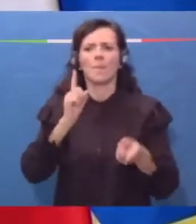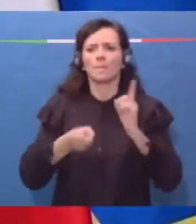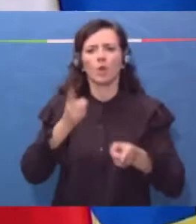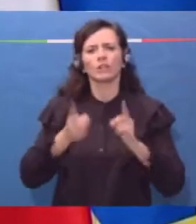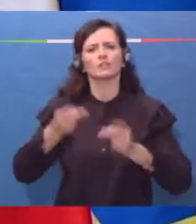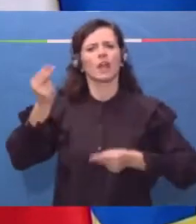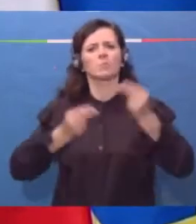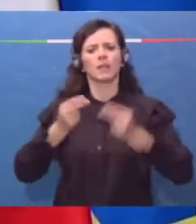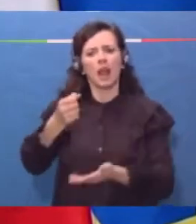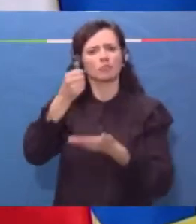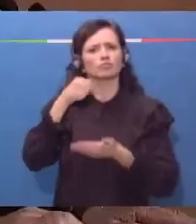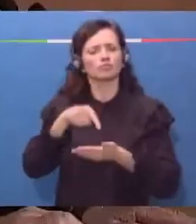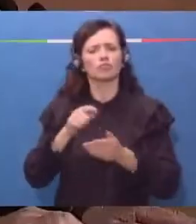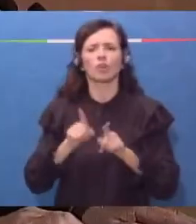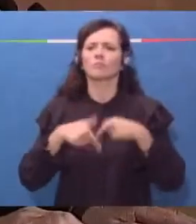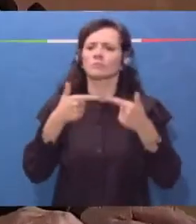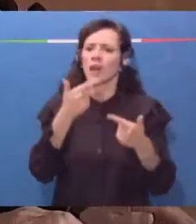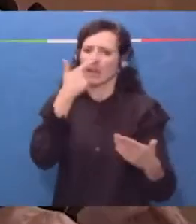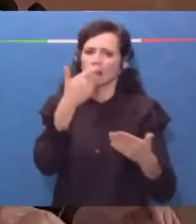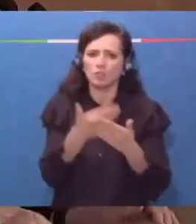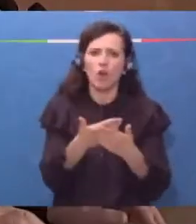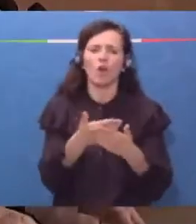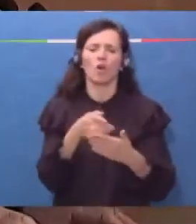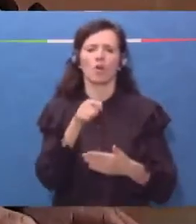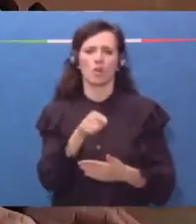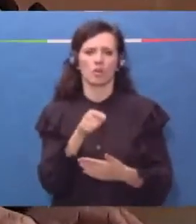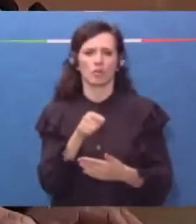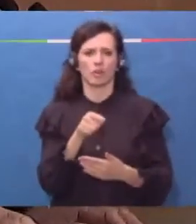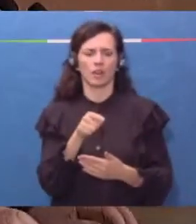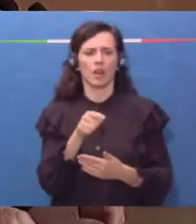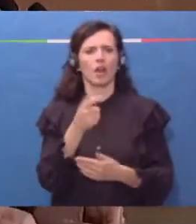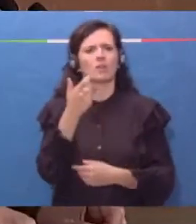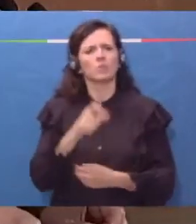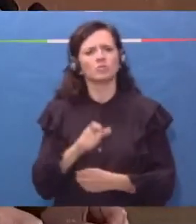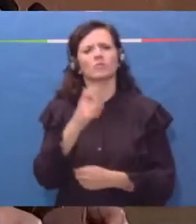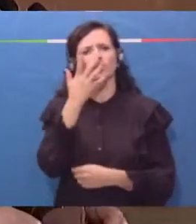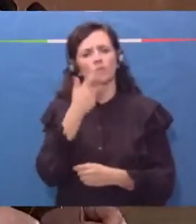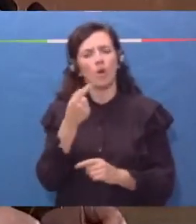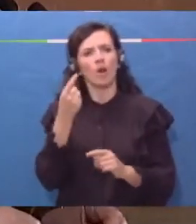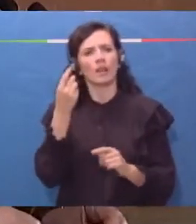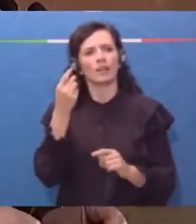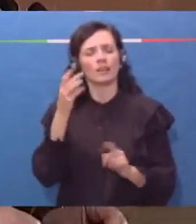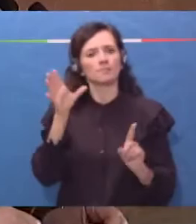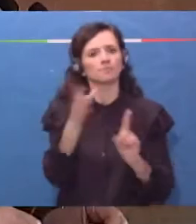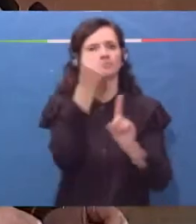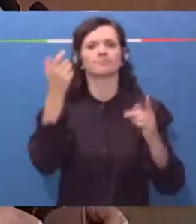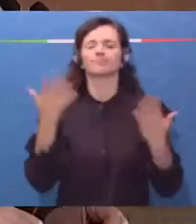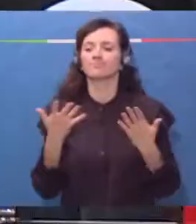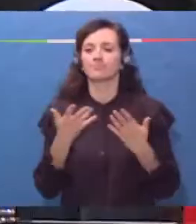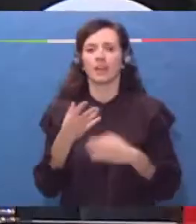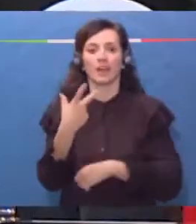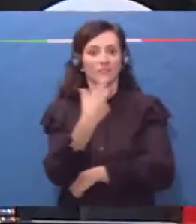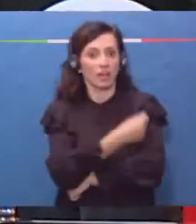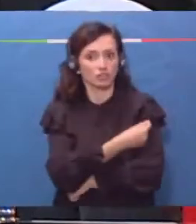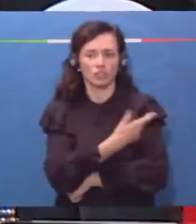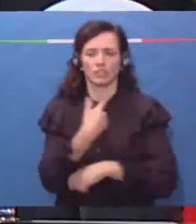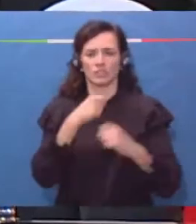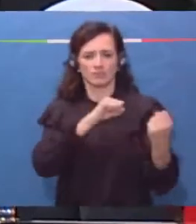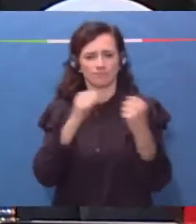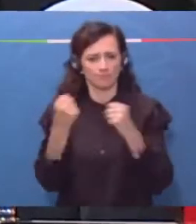bilancio idonea per ottenere i vaccini. Ci siamo battuti per la Libia,